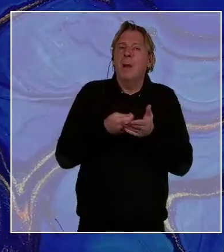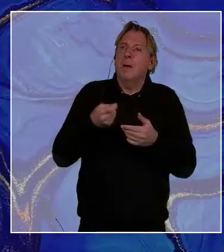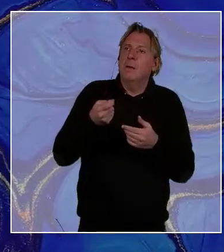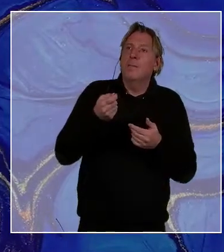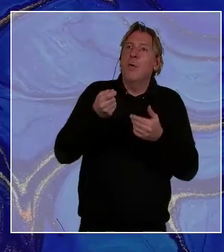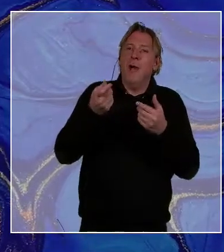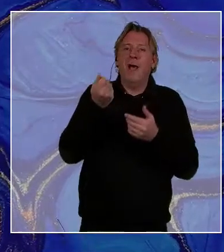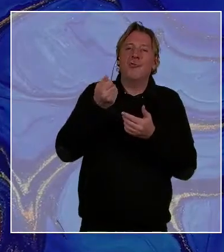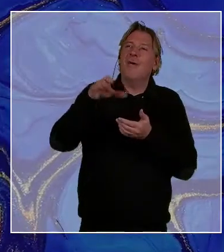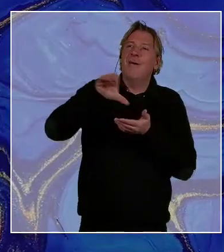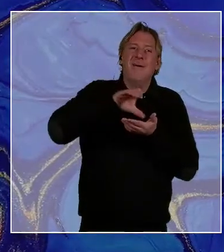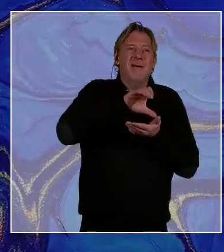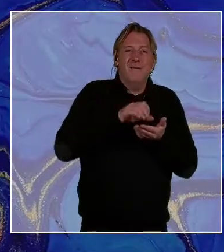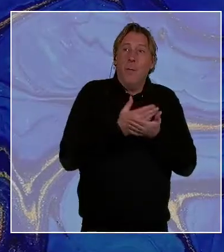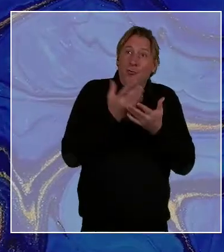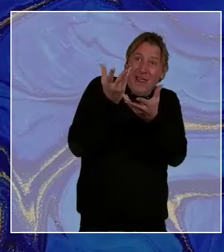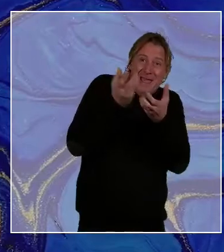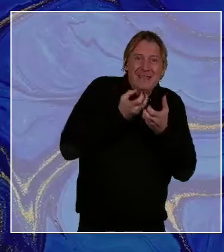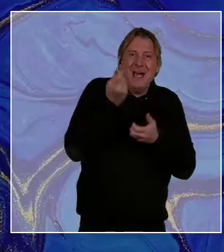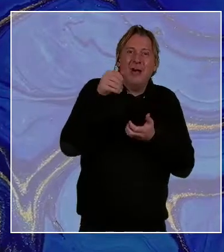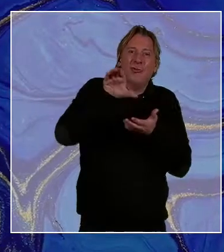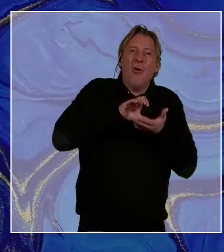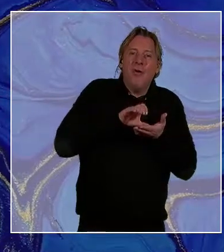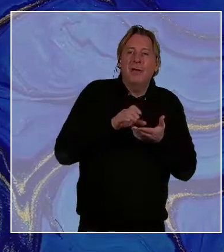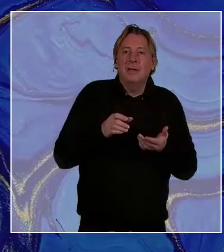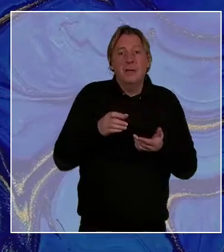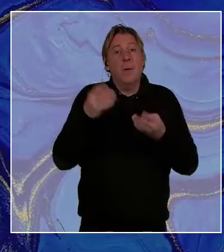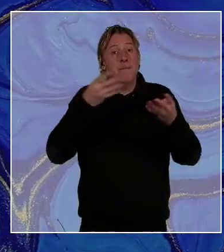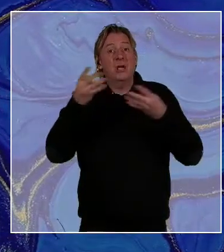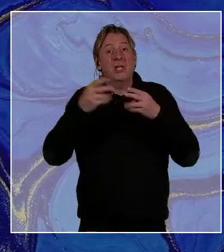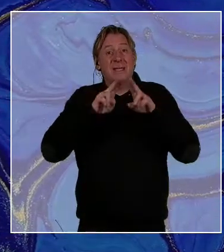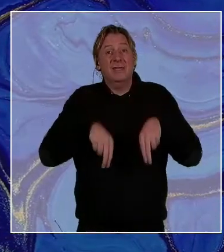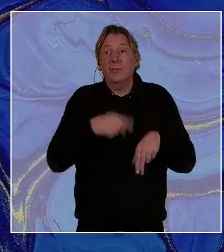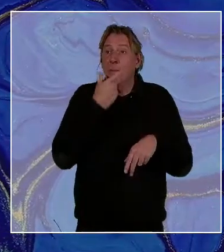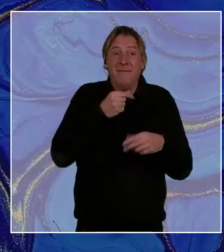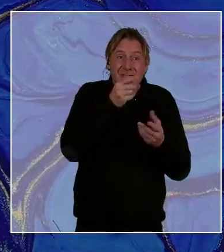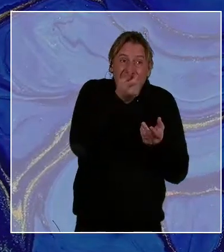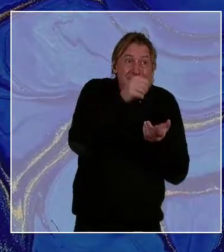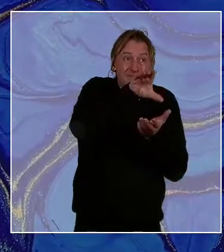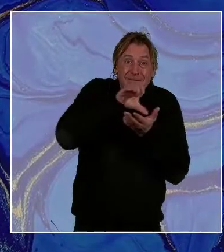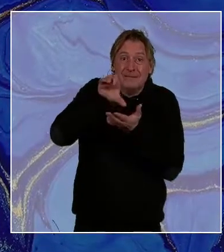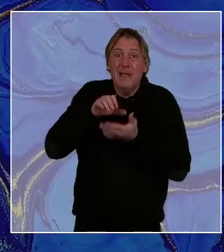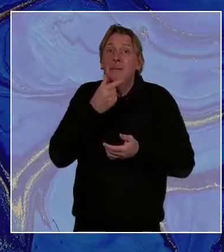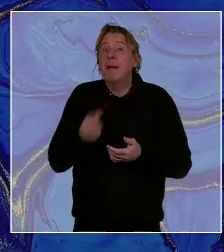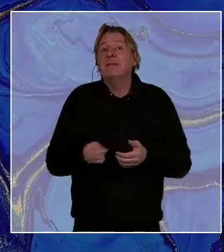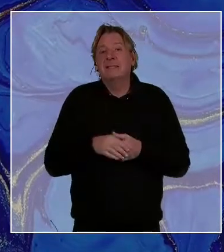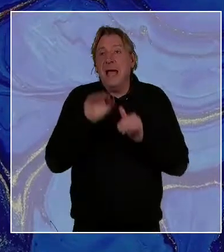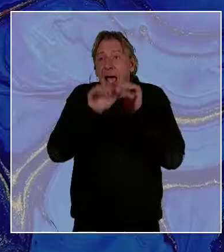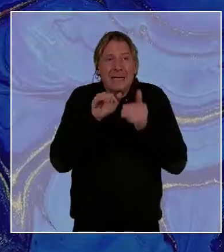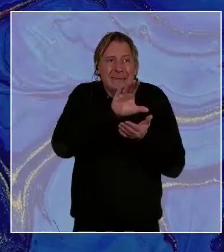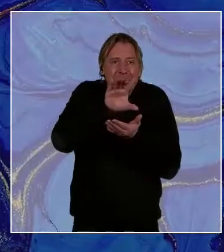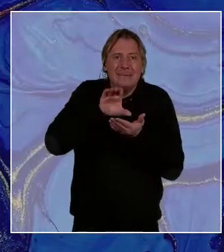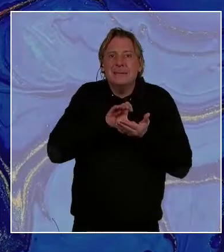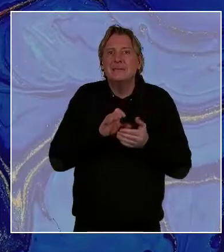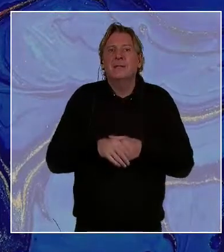les ressources nécessaires, des ressources qui viendraient des marchés internationaux. Merci. Donc, comme